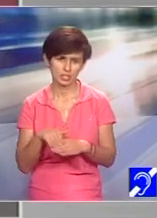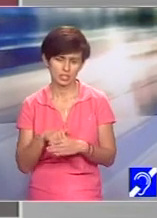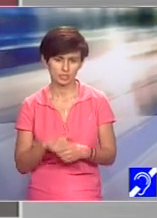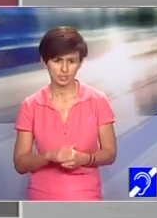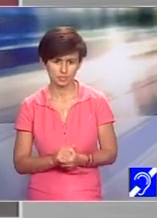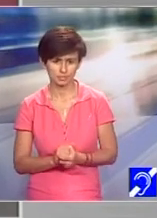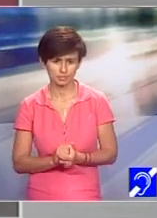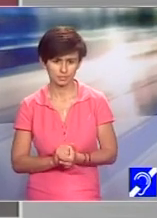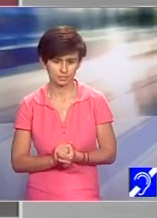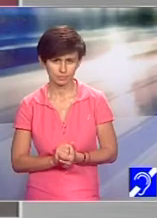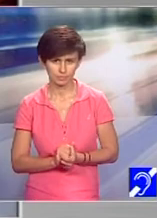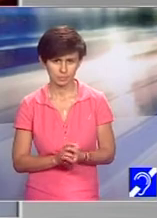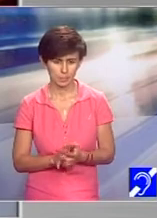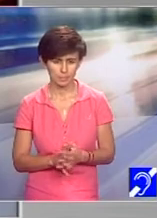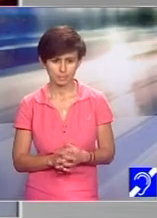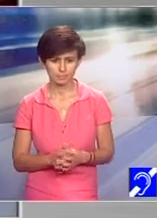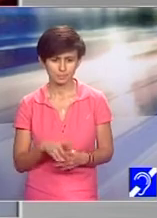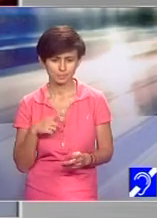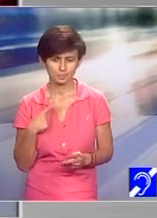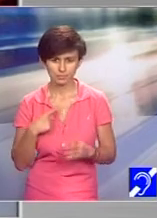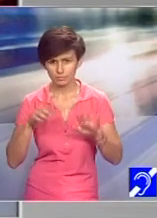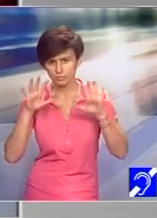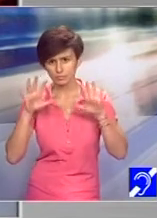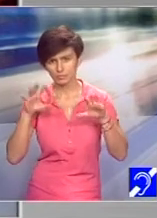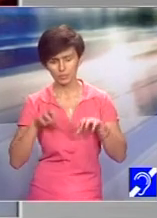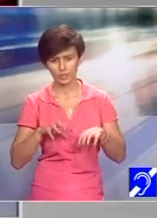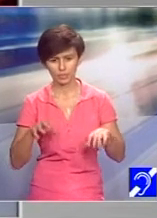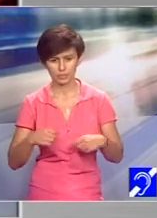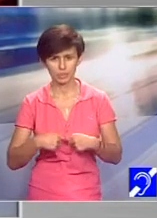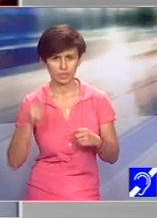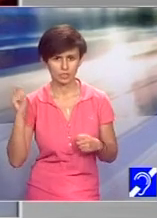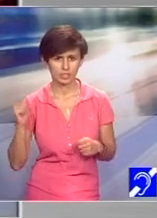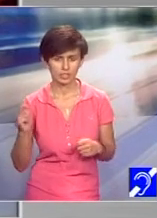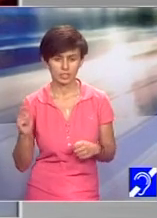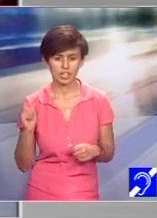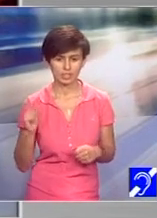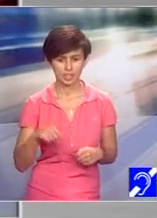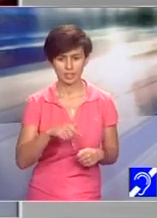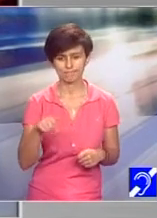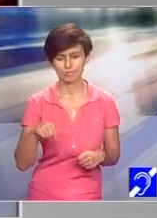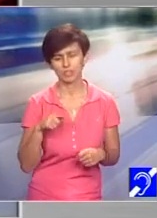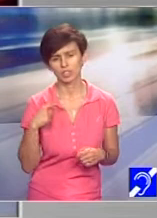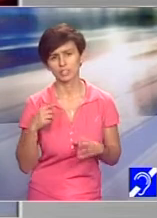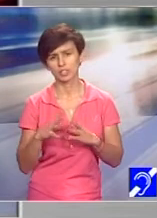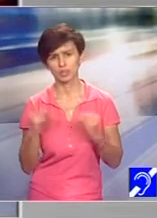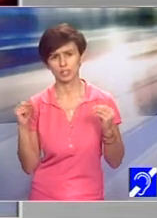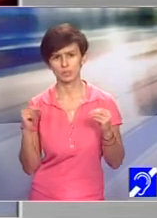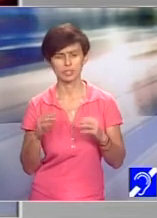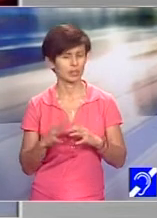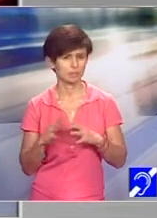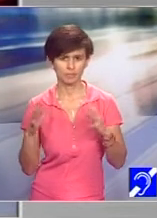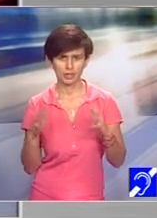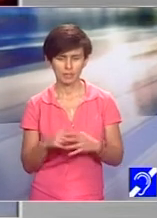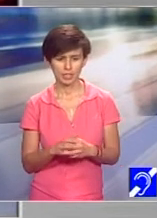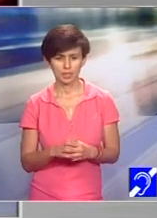acoperi necesar. Ar fi 10 posturi pe toată țara, dar la noi este deficitul cu mult mai mare, de-aia ne reveneau. Deci s-au împărțit